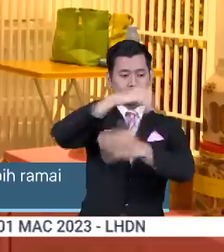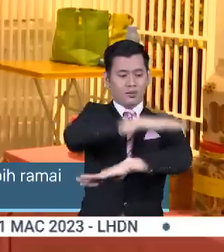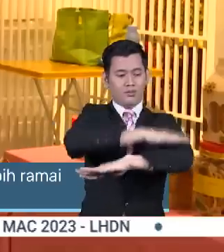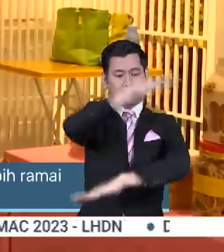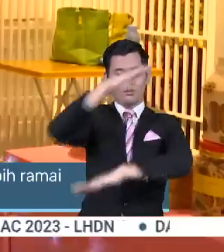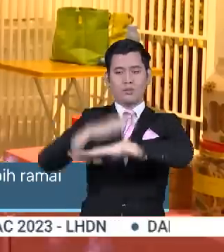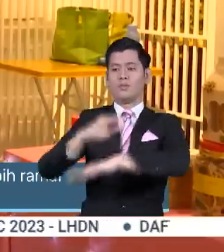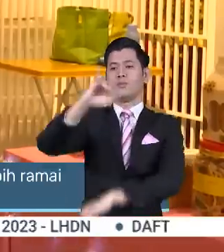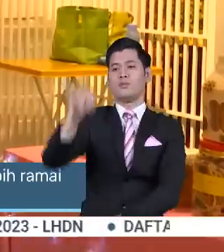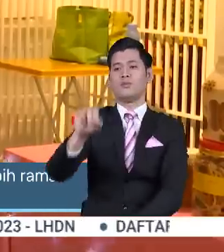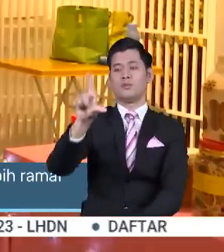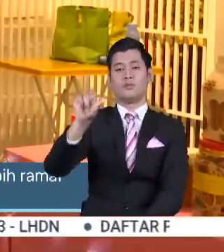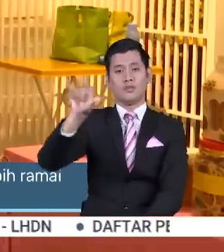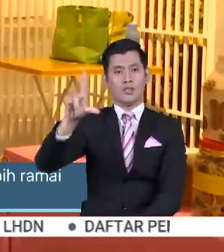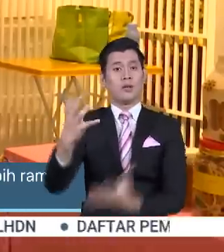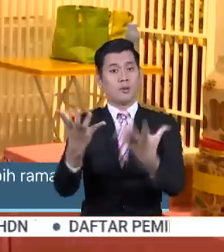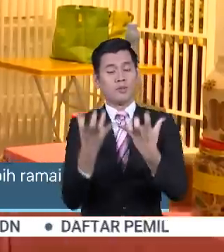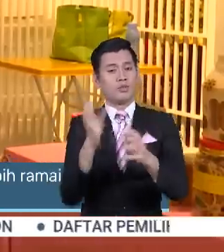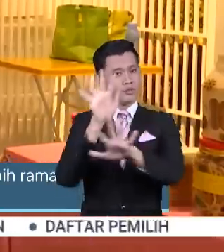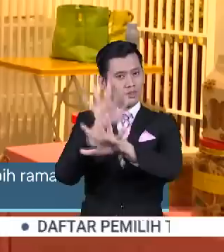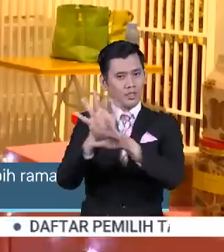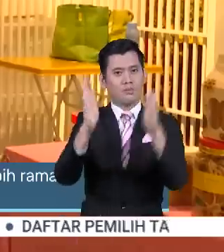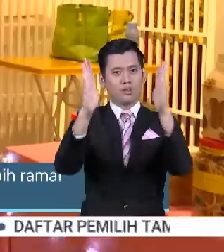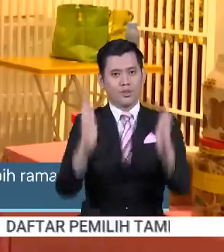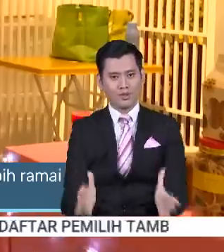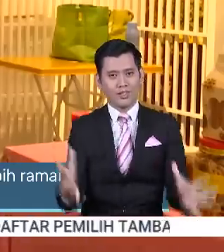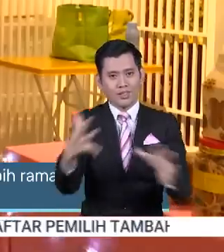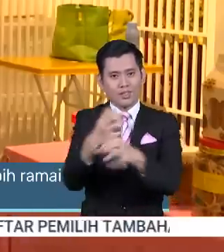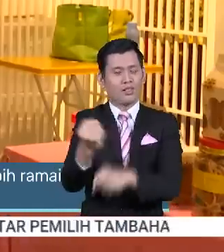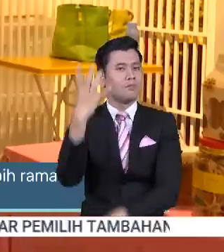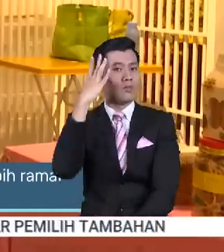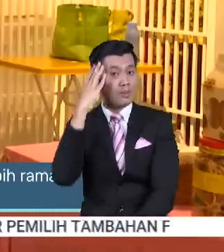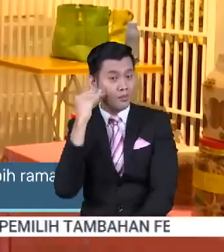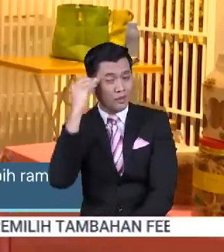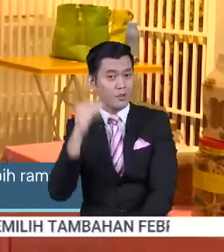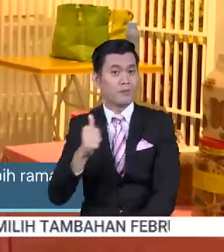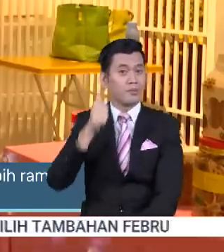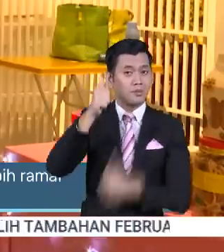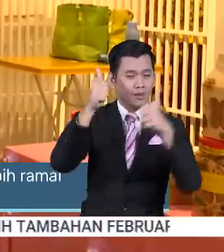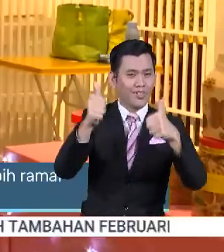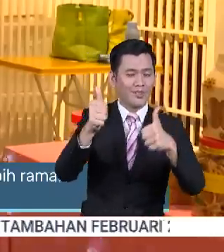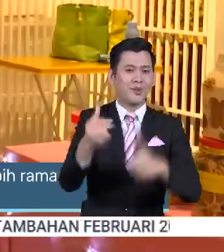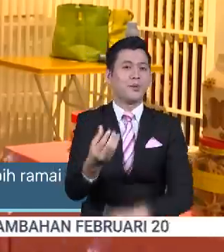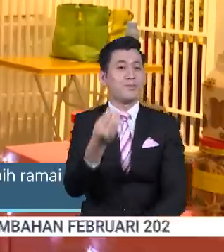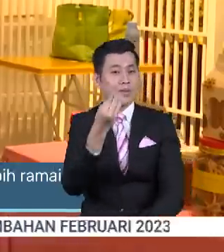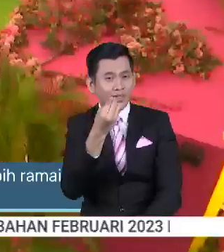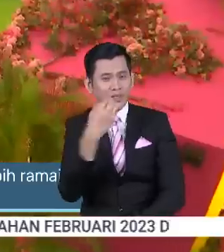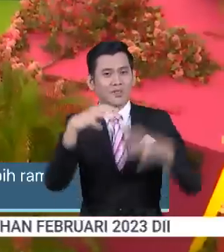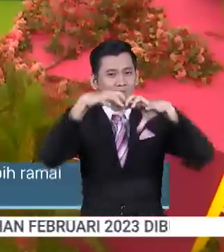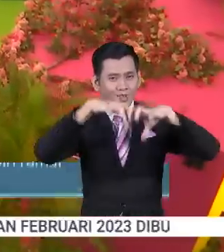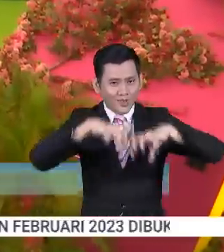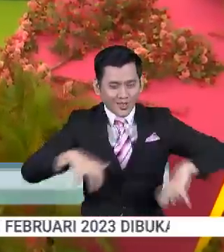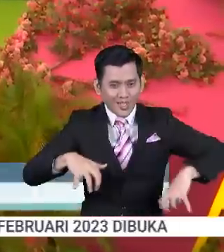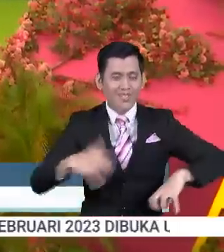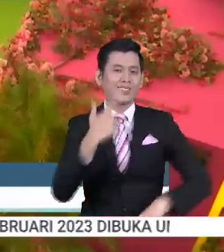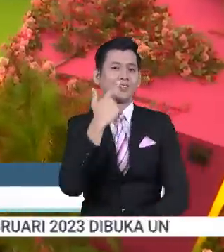and because we want to more people to experience with our the best of the Musang King dessert.